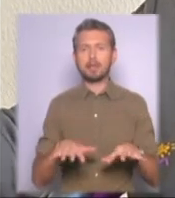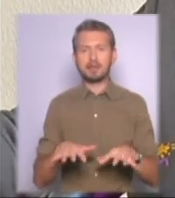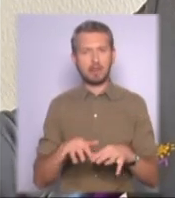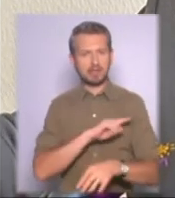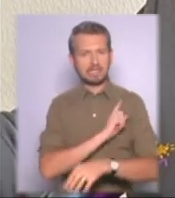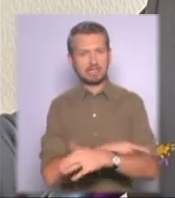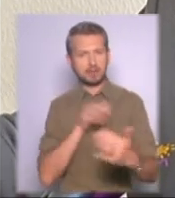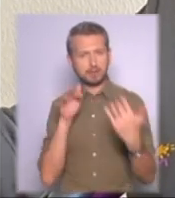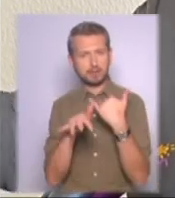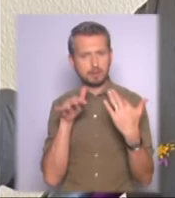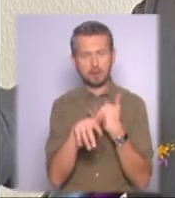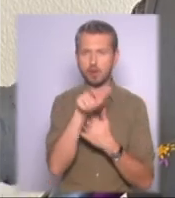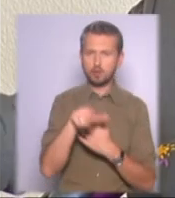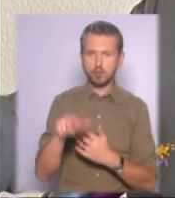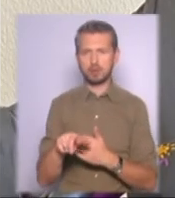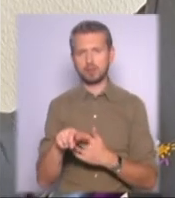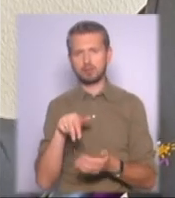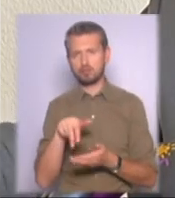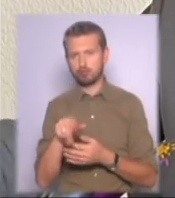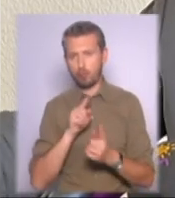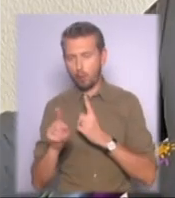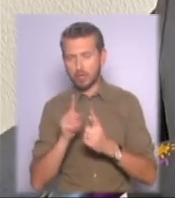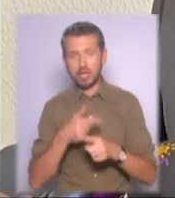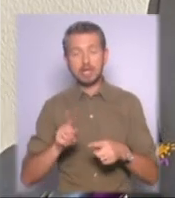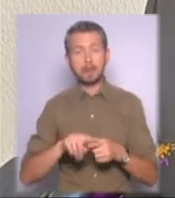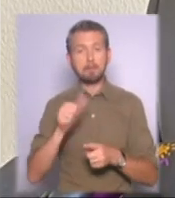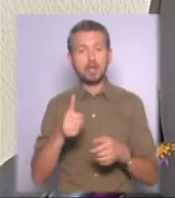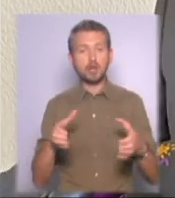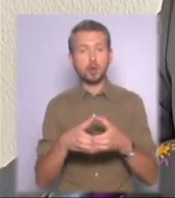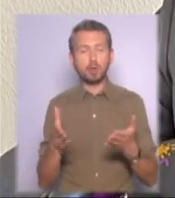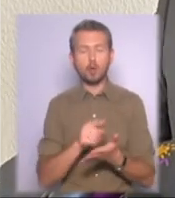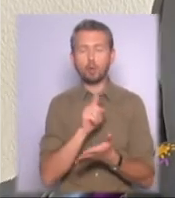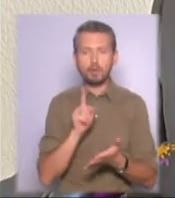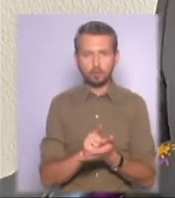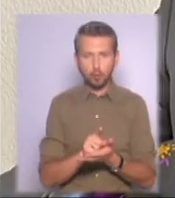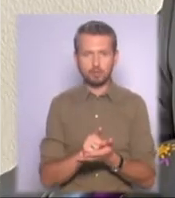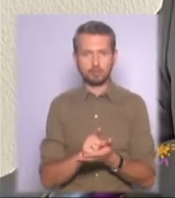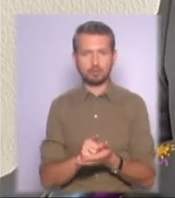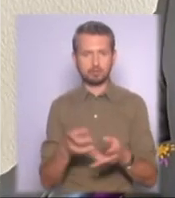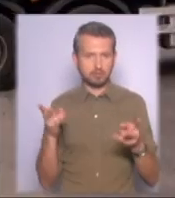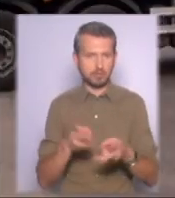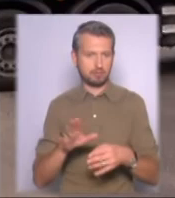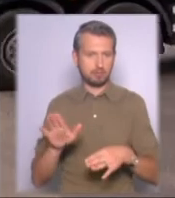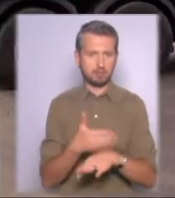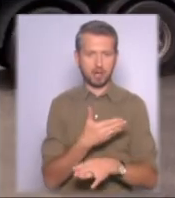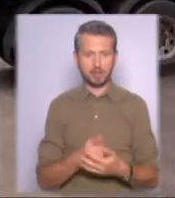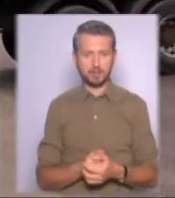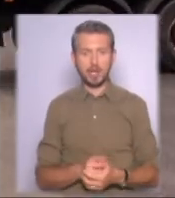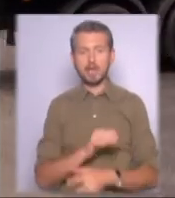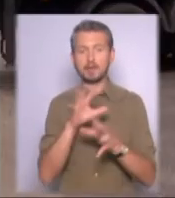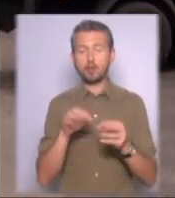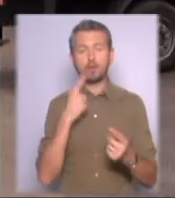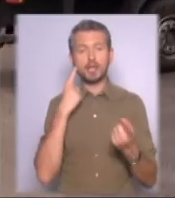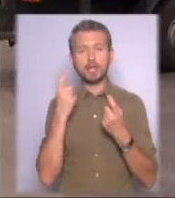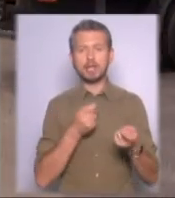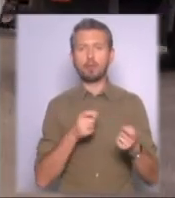трафіком людей, пішоходів. Тобто це от перша група, яка, ну, обов'язково повинна бути негайно прибрана. Загалом, за даними